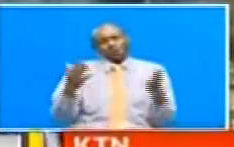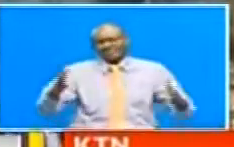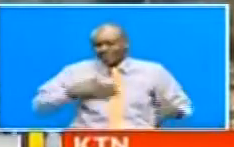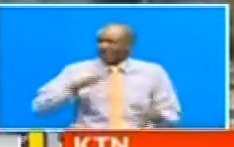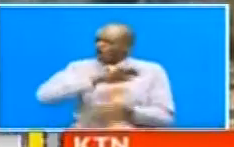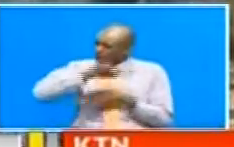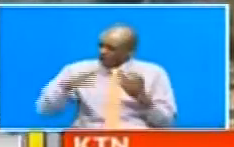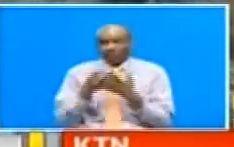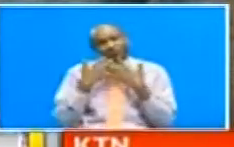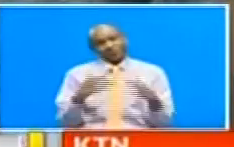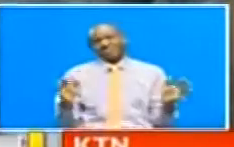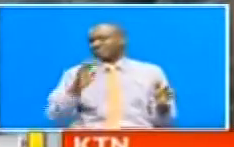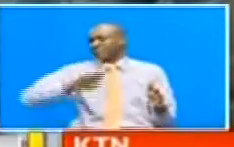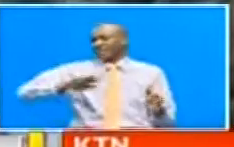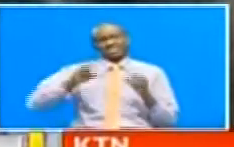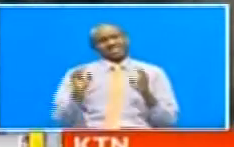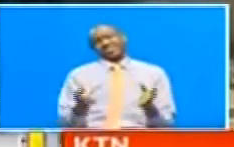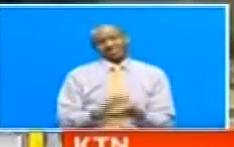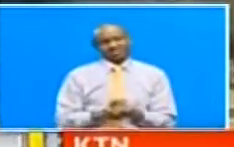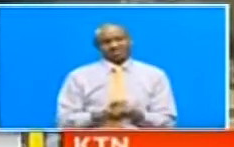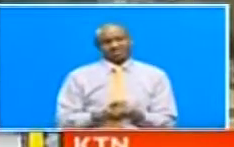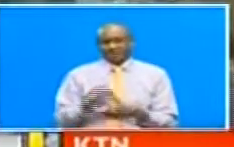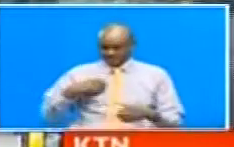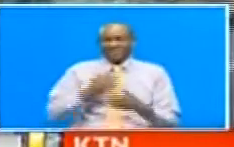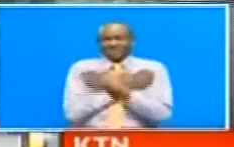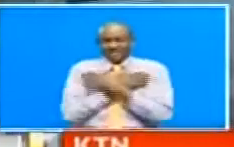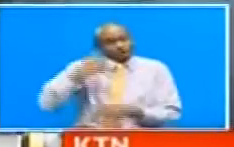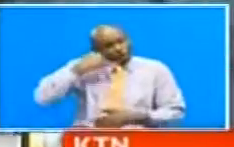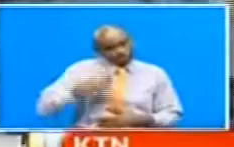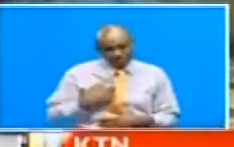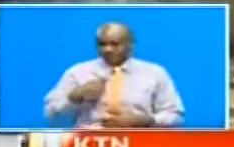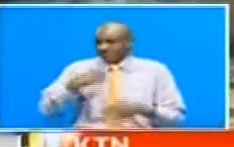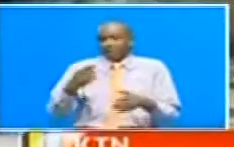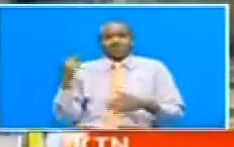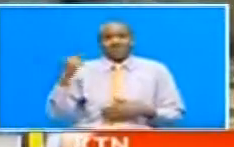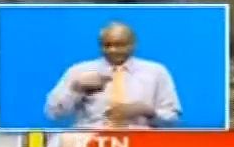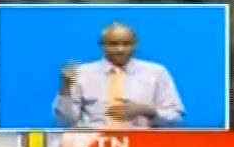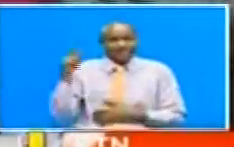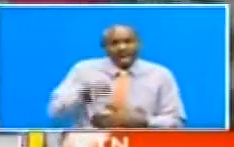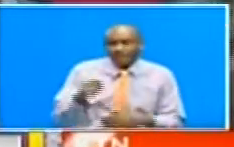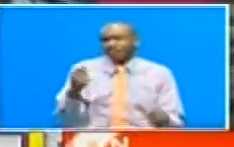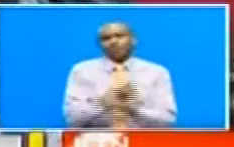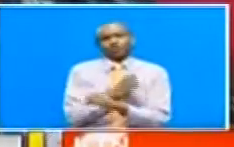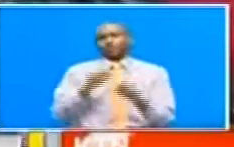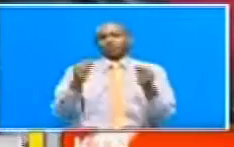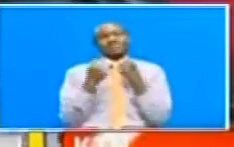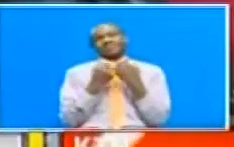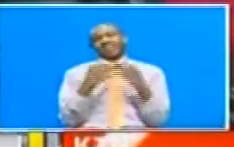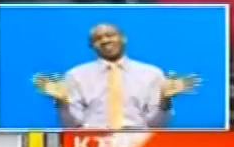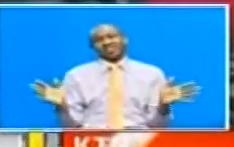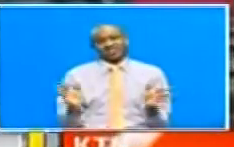huku, hakuna kitu imebaki. Marafiki wangu walinipigia nikasema sasa venye nilikuja sikuweza kuokoa